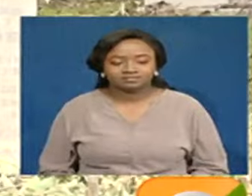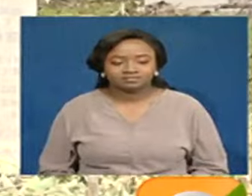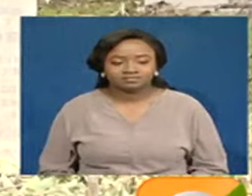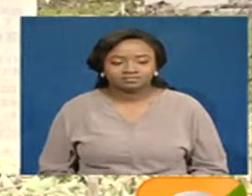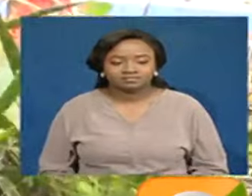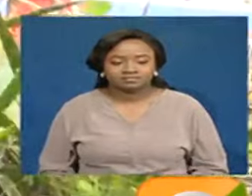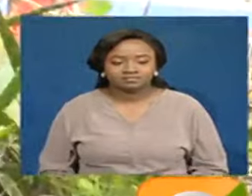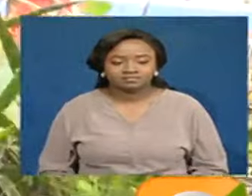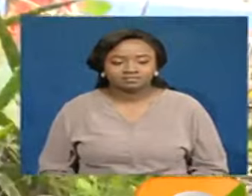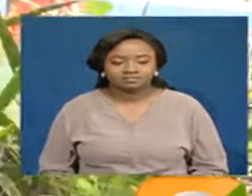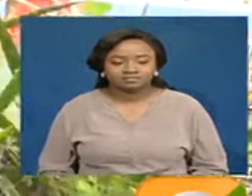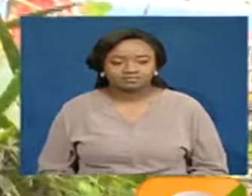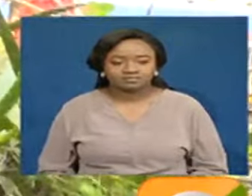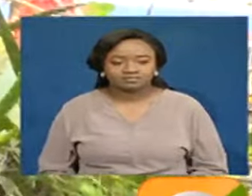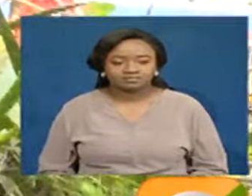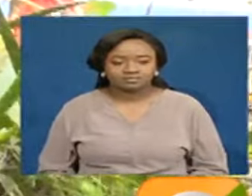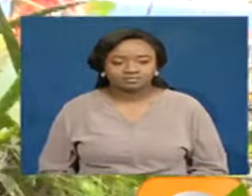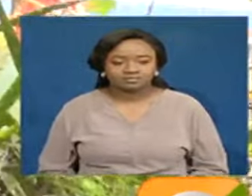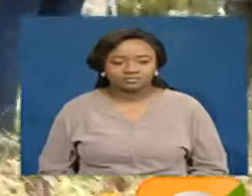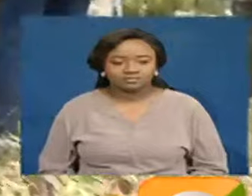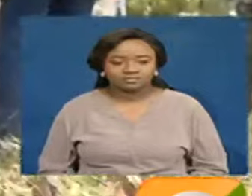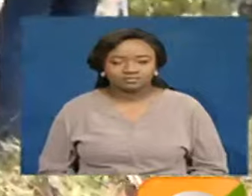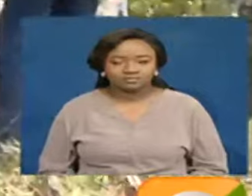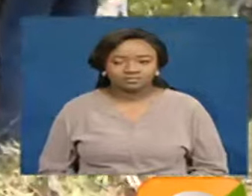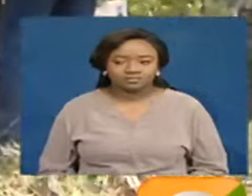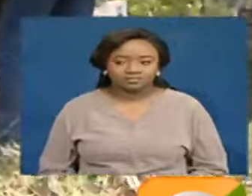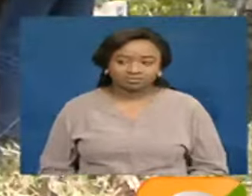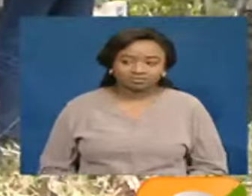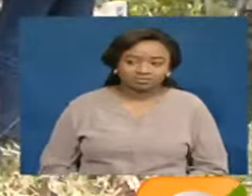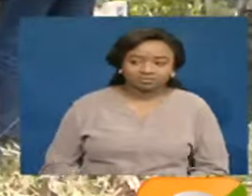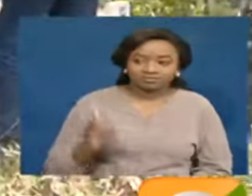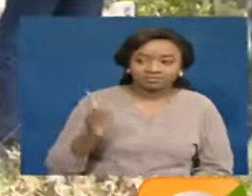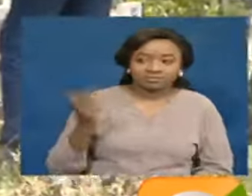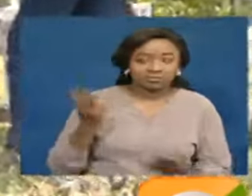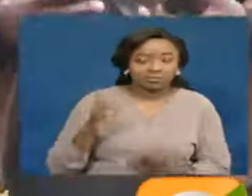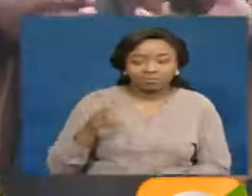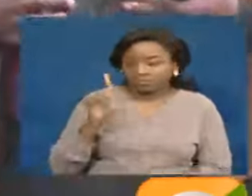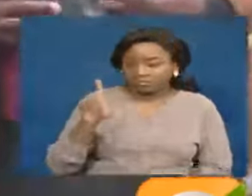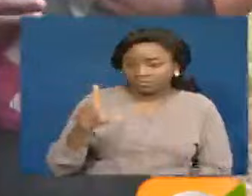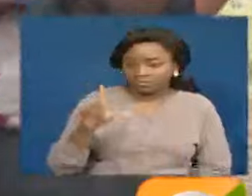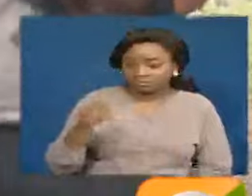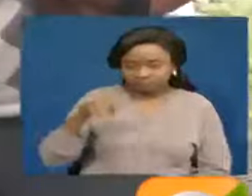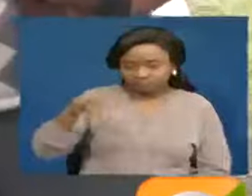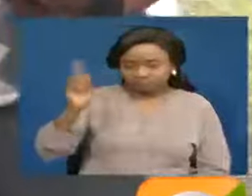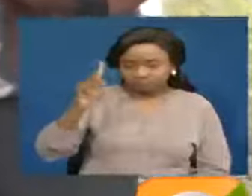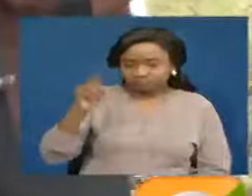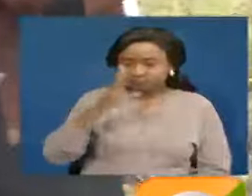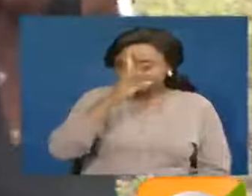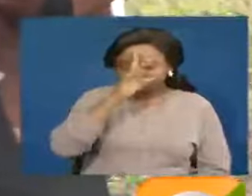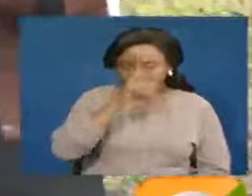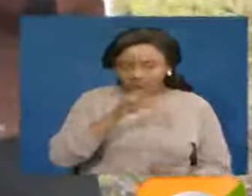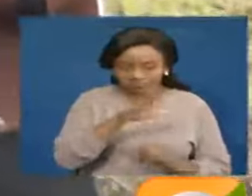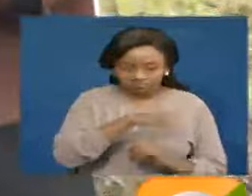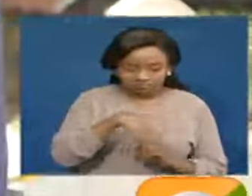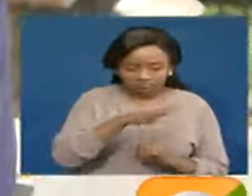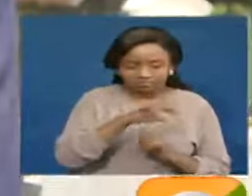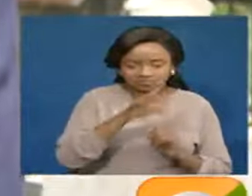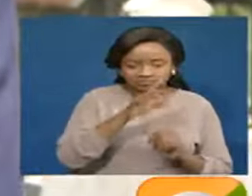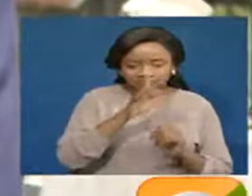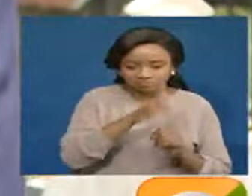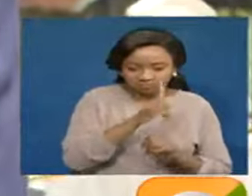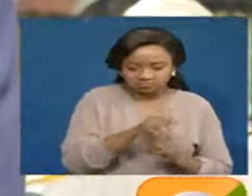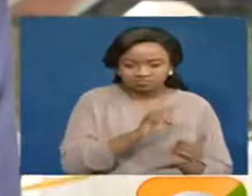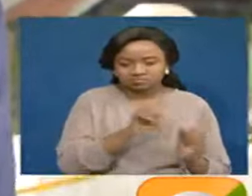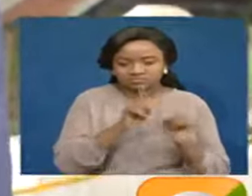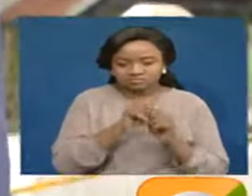Katika makaburi ya Lang'ata hapa Nairobi, maafisa wa upelelezi kutoka kituo cha Lang'ata na wa Nairobi area wakikusanya